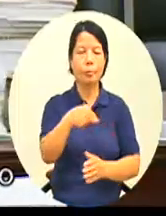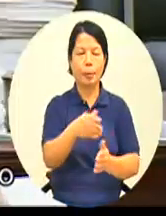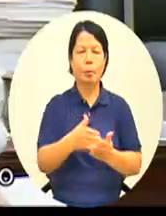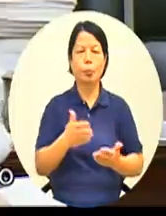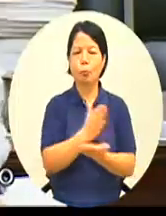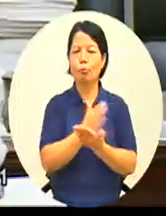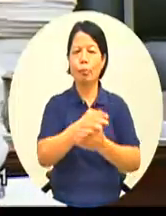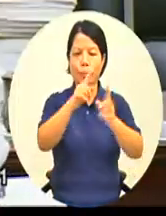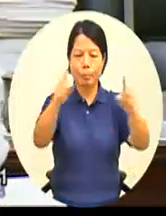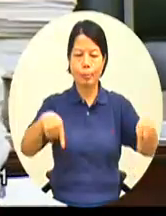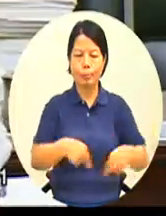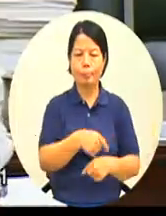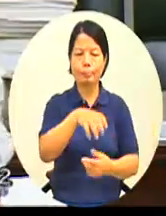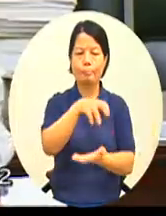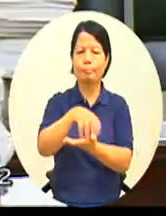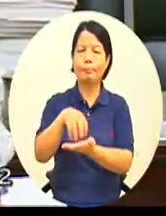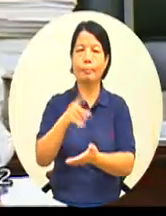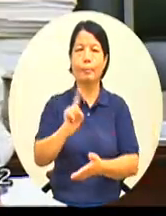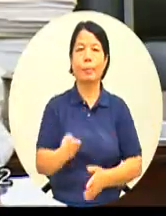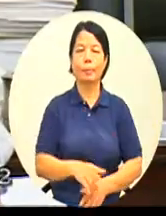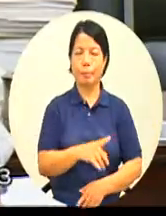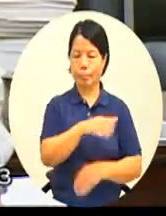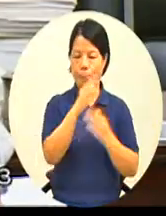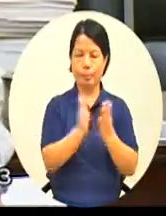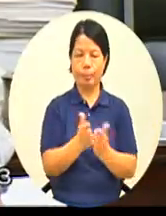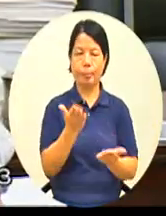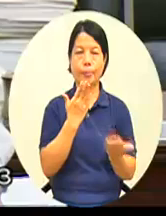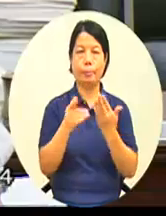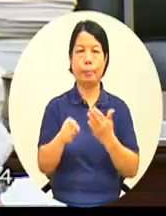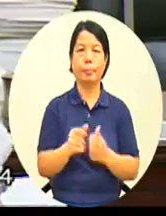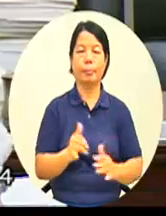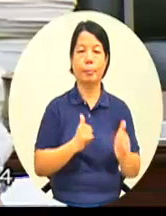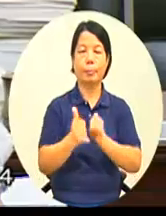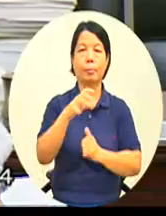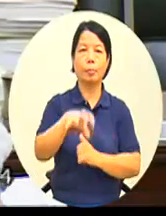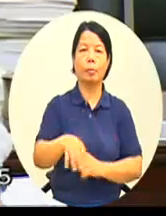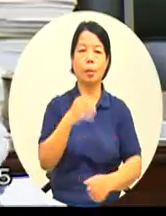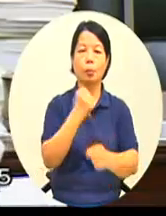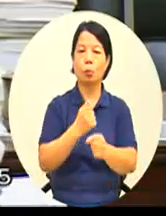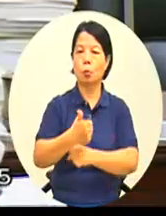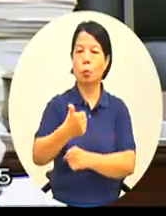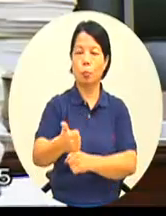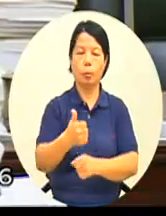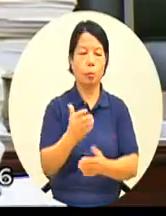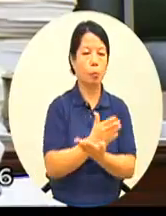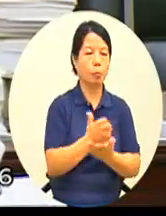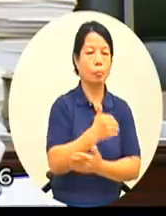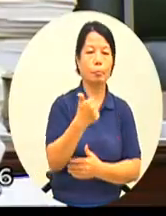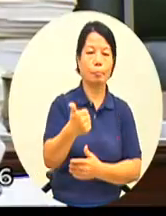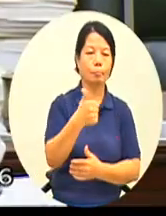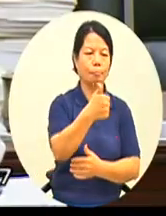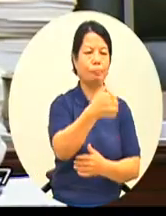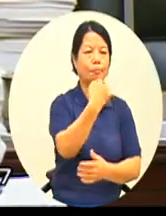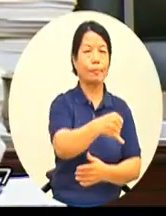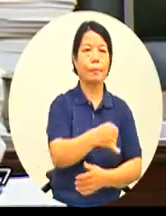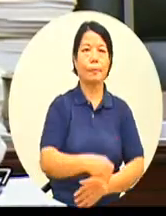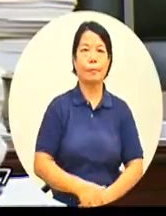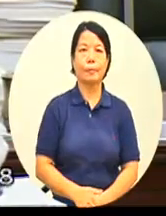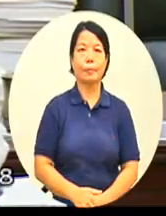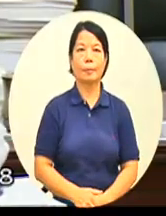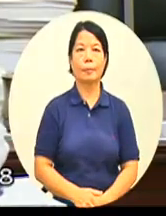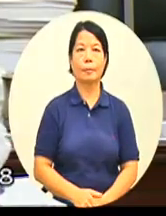衡表、什么登记啊，自己都会知道。你们的社会局一定知道哪一家做得不错，哪一家评价好不好。其实所